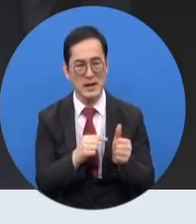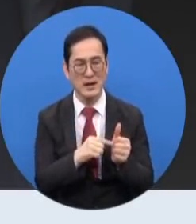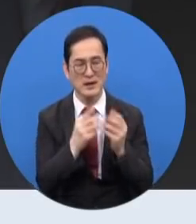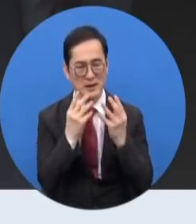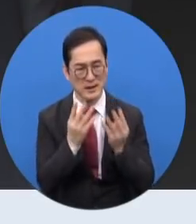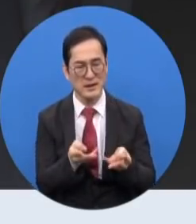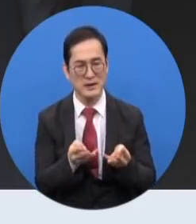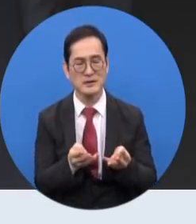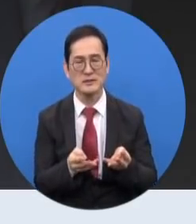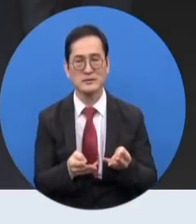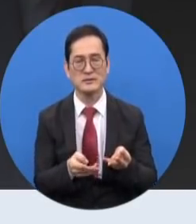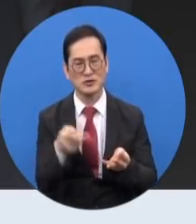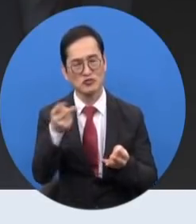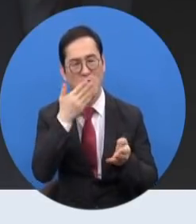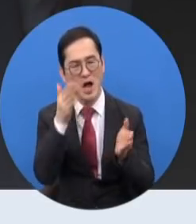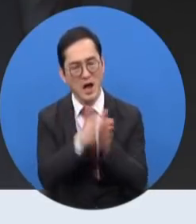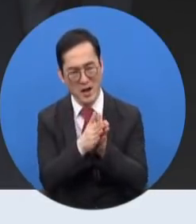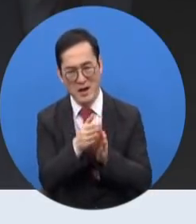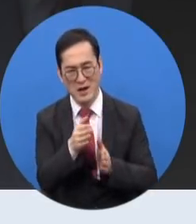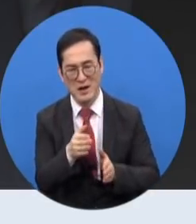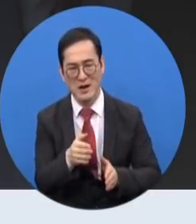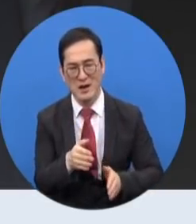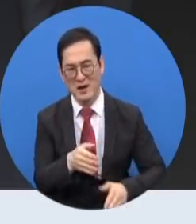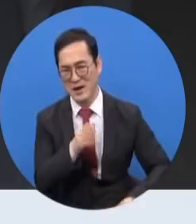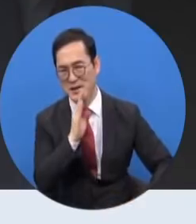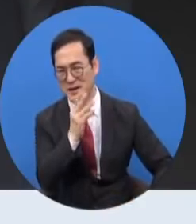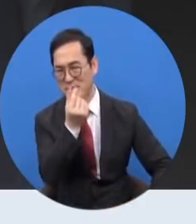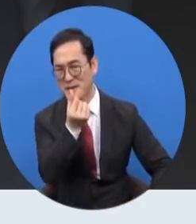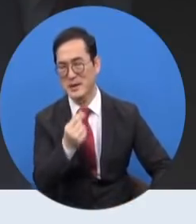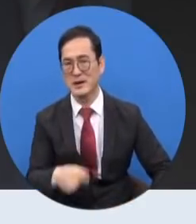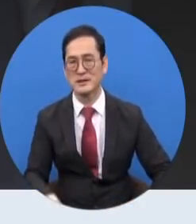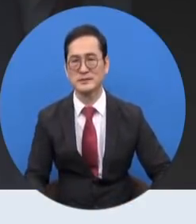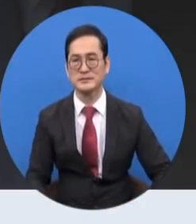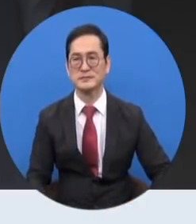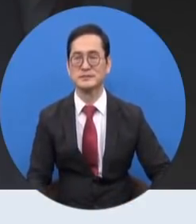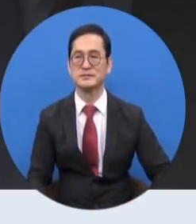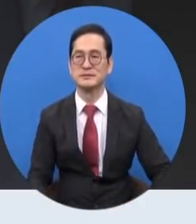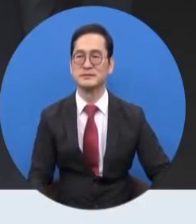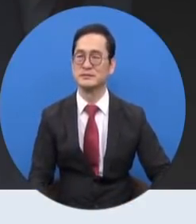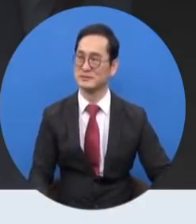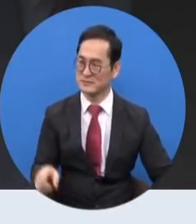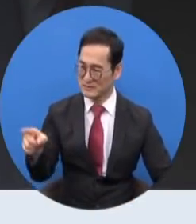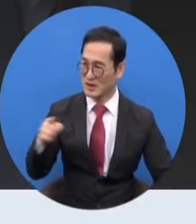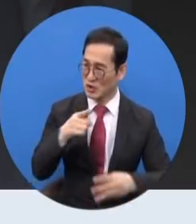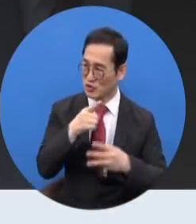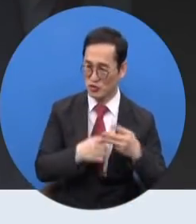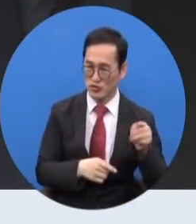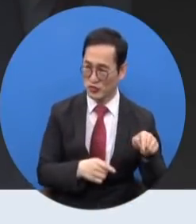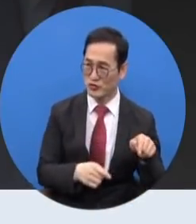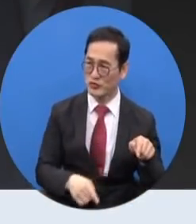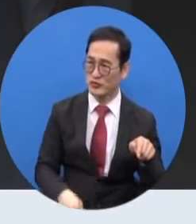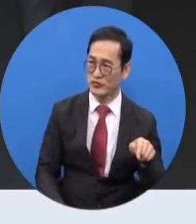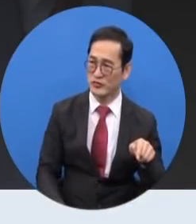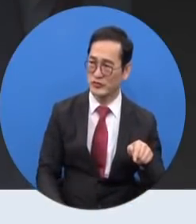이유, 김경수 사면위에 남겨둔 것이다. 여권 관계자, 윤 당선인 측에서 사면 통해 정치적 거래하려 한다는 인상을 풍긴 건 아니냐,